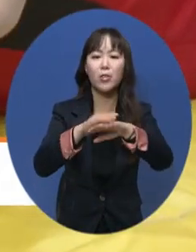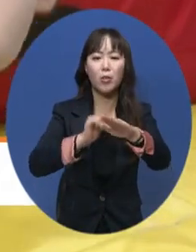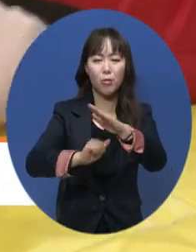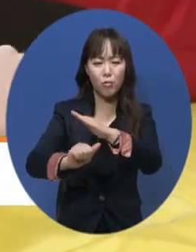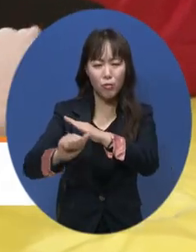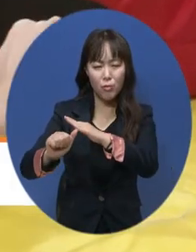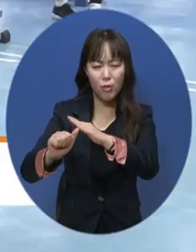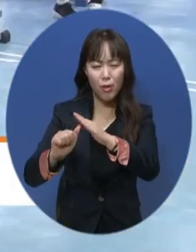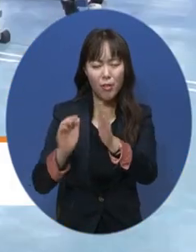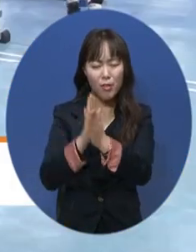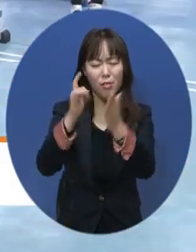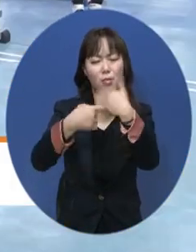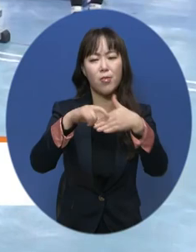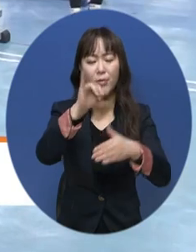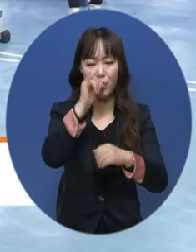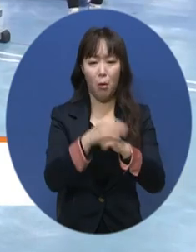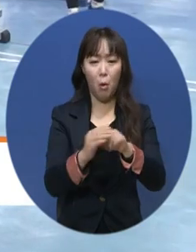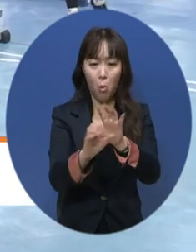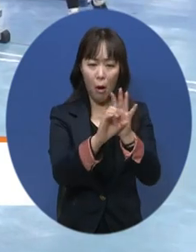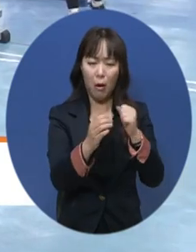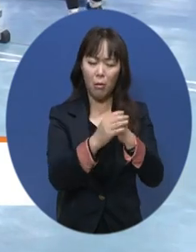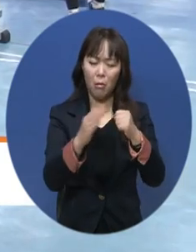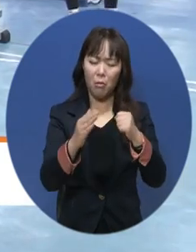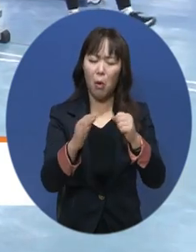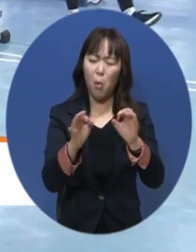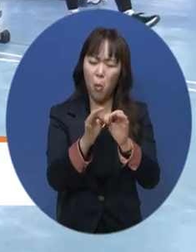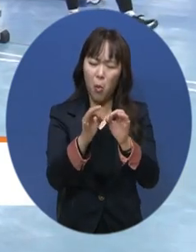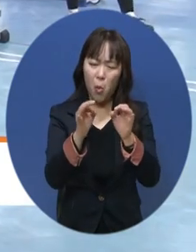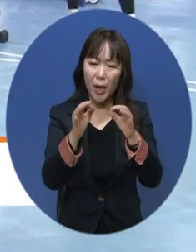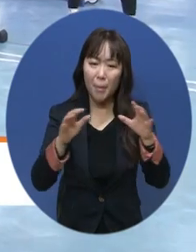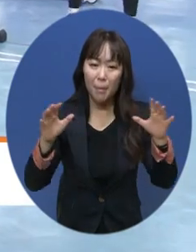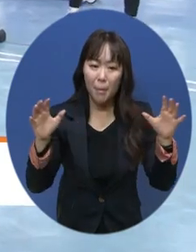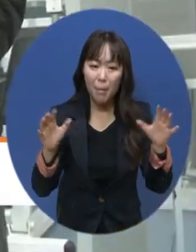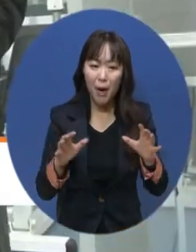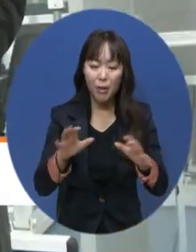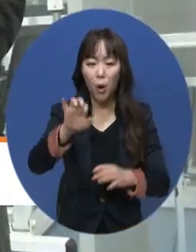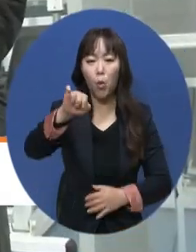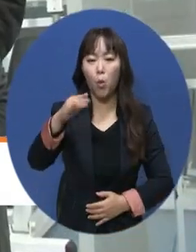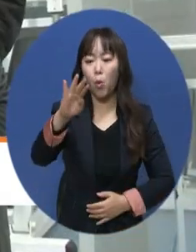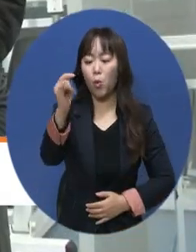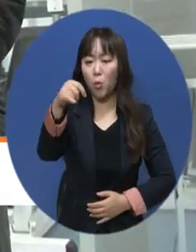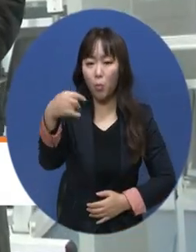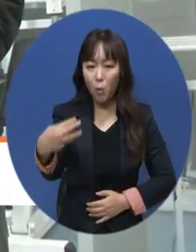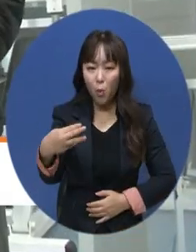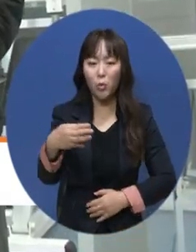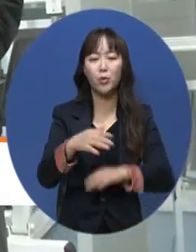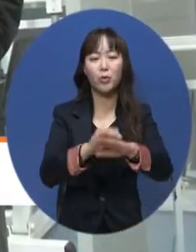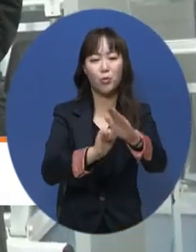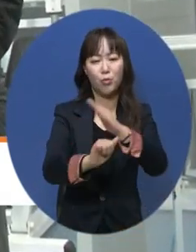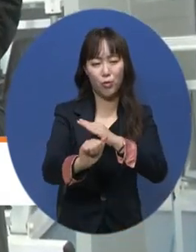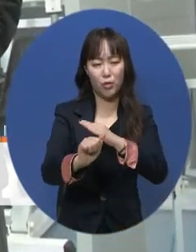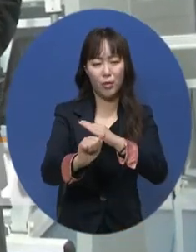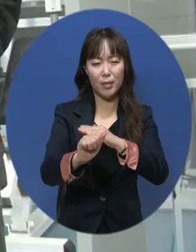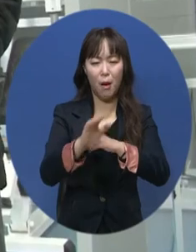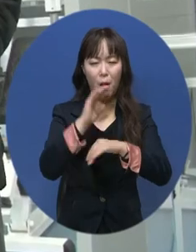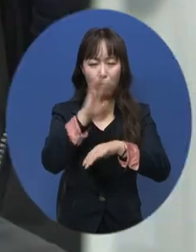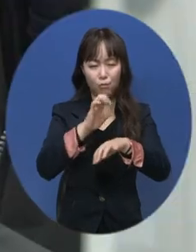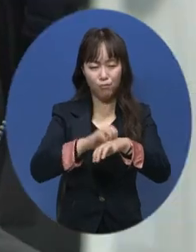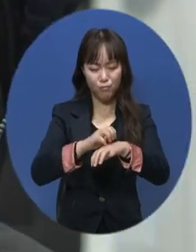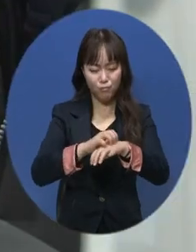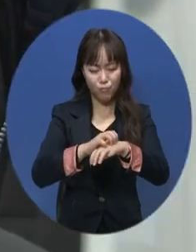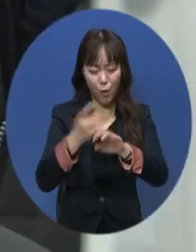있습니다. 코로나19로 오랜만에 모인 골볼 신인 선수들은 본격적인 훈련에 앞서 체력을 다지고